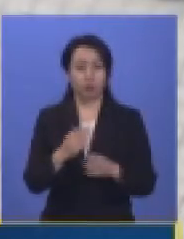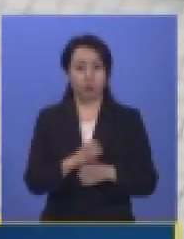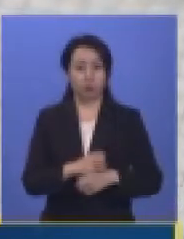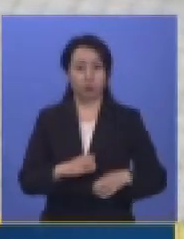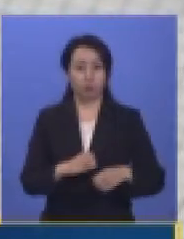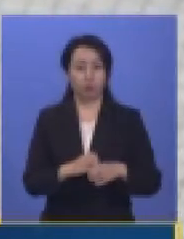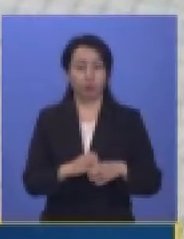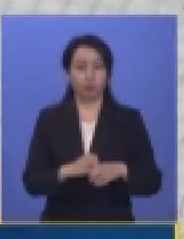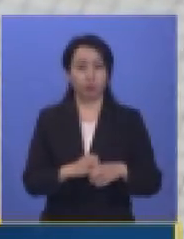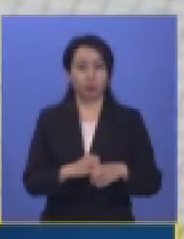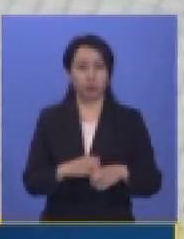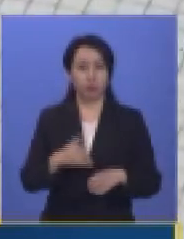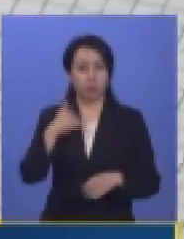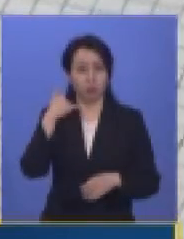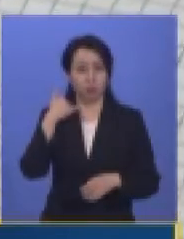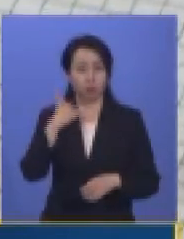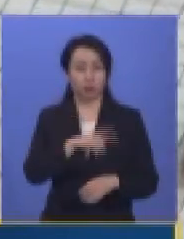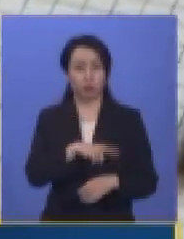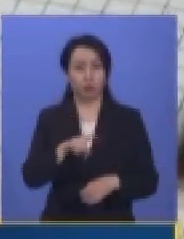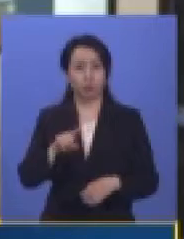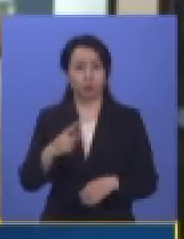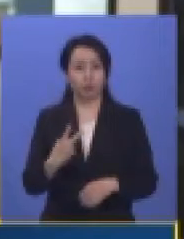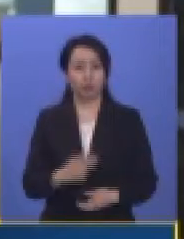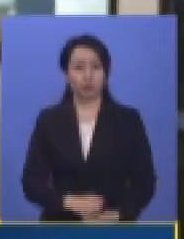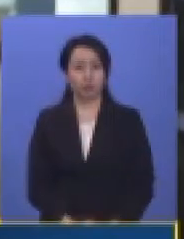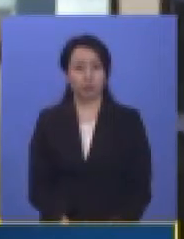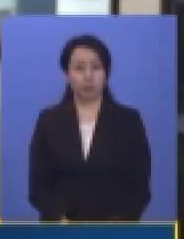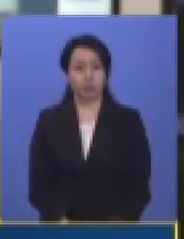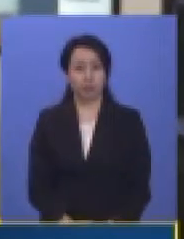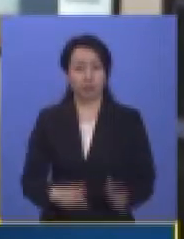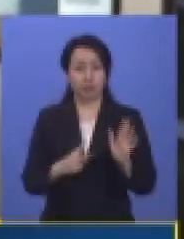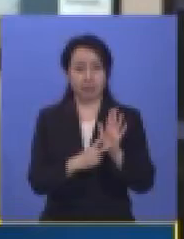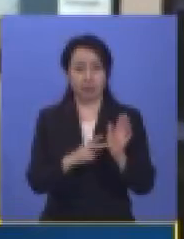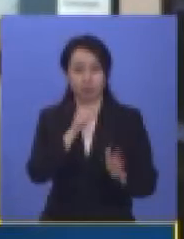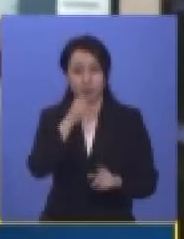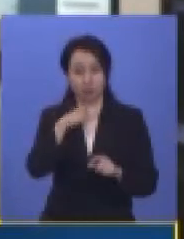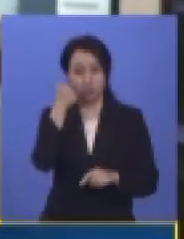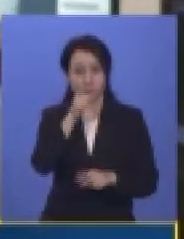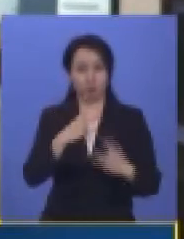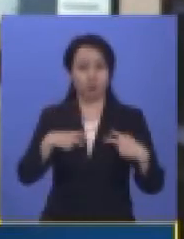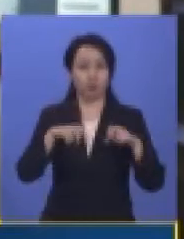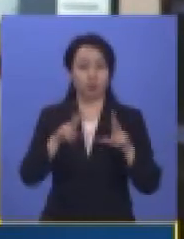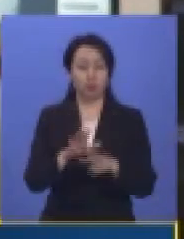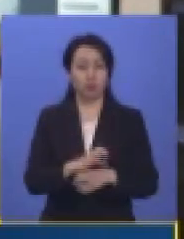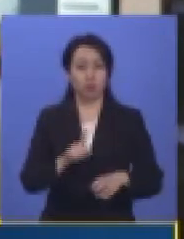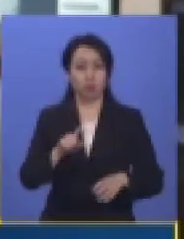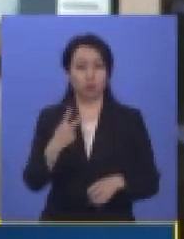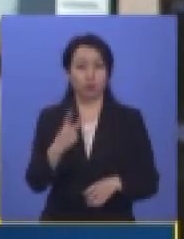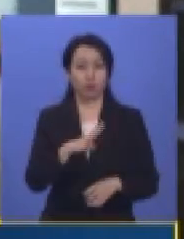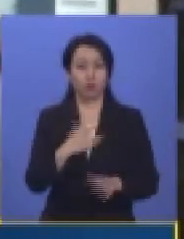по классическому методу через телефонный номер 102. За 7 месяцев текущего года на специальный канал 102